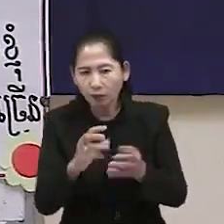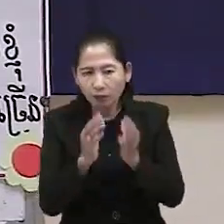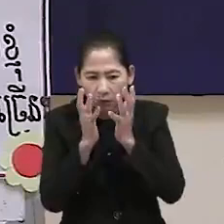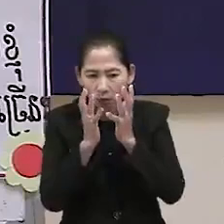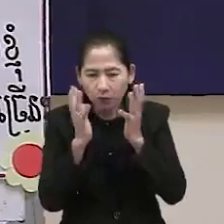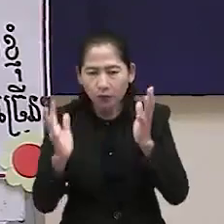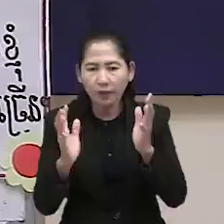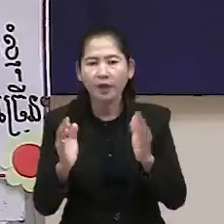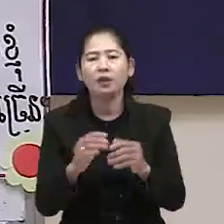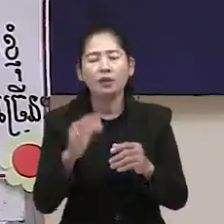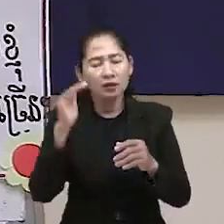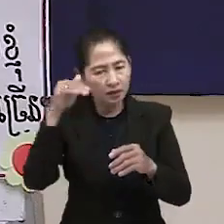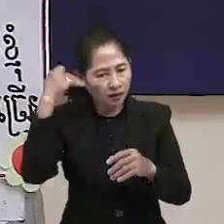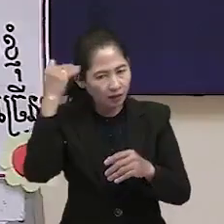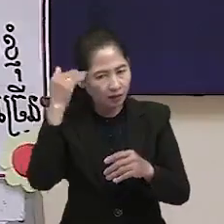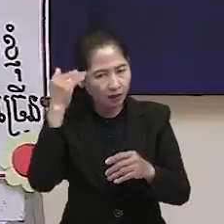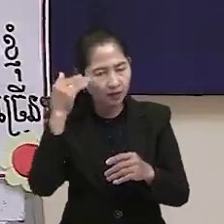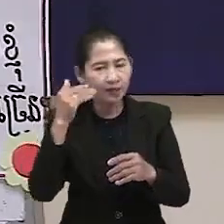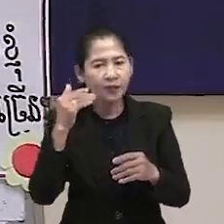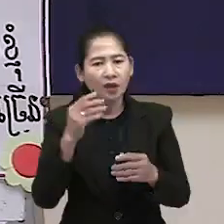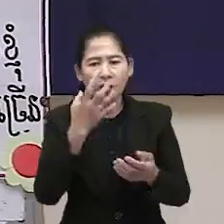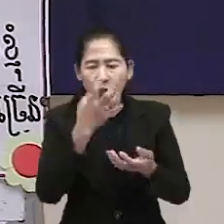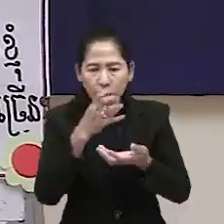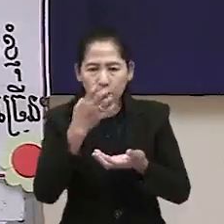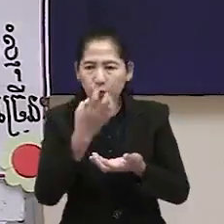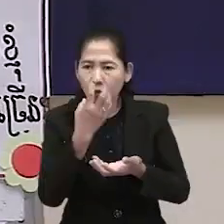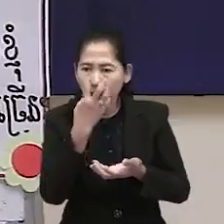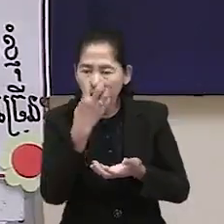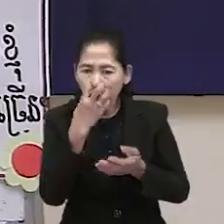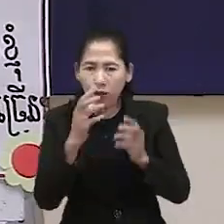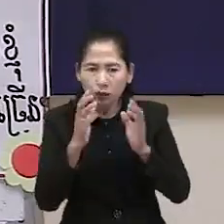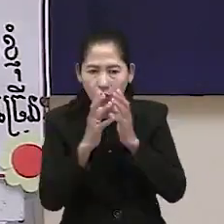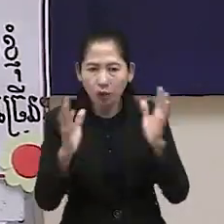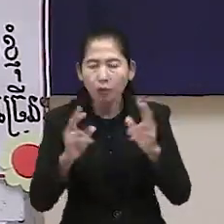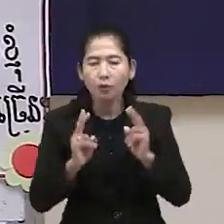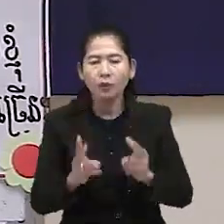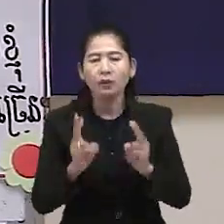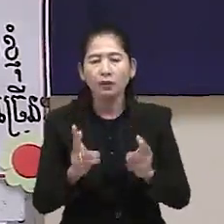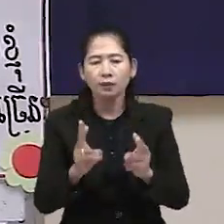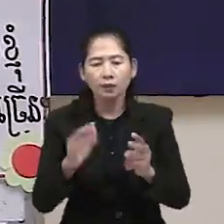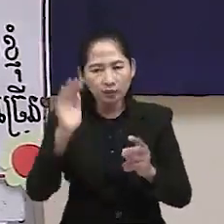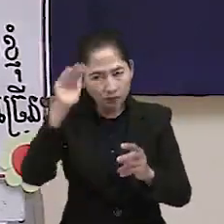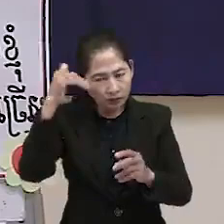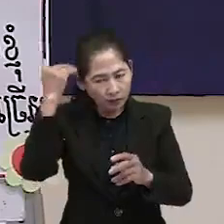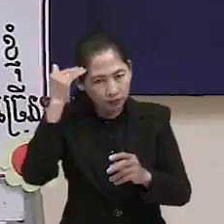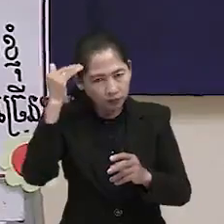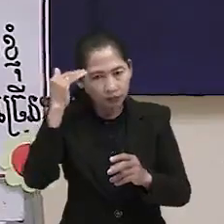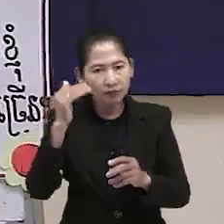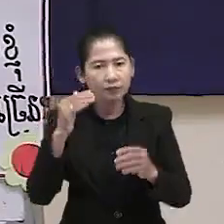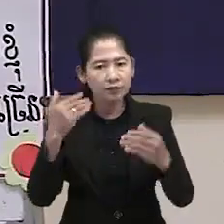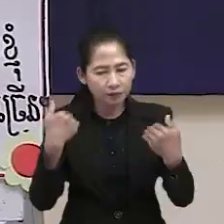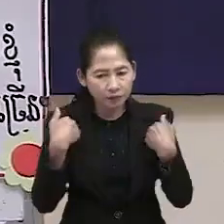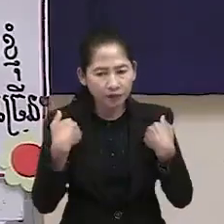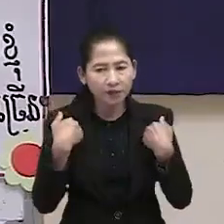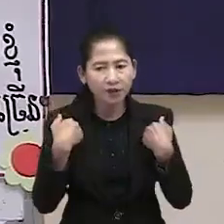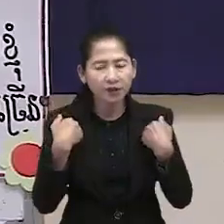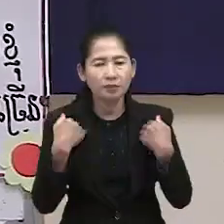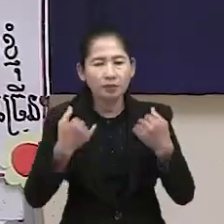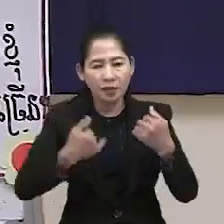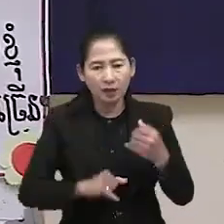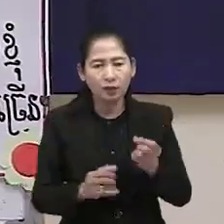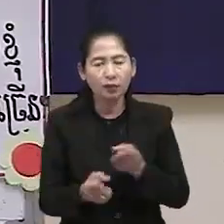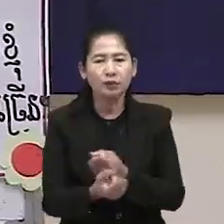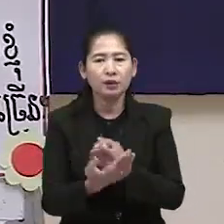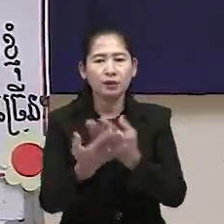ចាអញ្ចឹងគ្រាន់តែសង្ឃឹមថាដោយសារតែជ្រុកហ្នឹងធំធាត់លះហាស់អញ្ចឹងណាសង្ឃឹមថានឹងមានឆាប់បានកូ